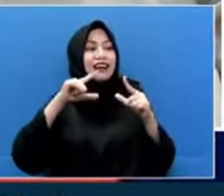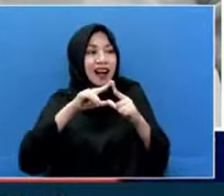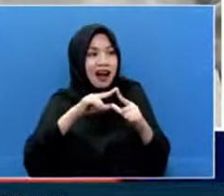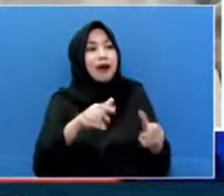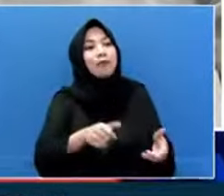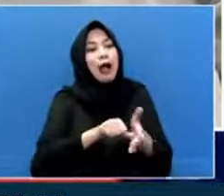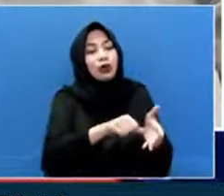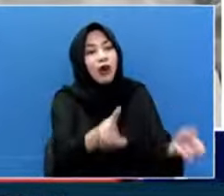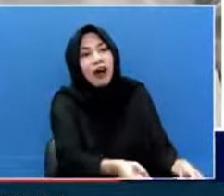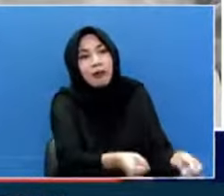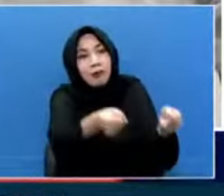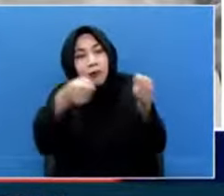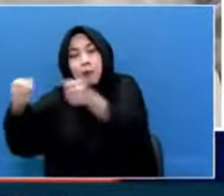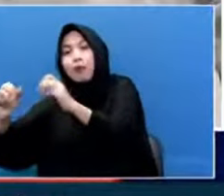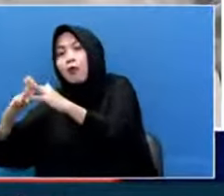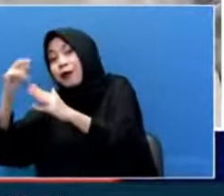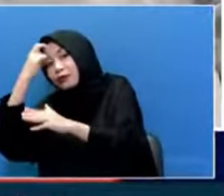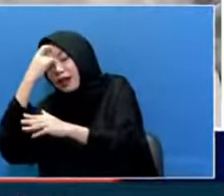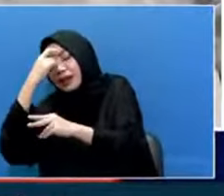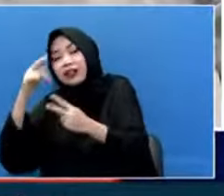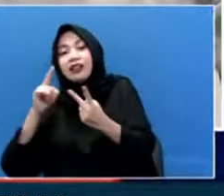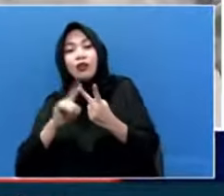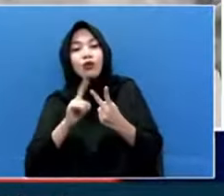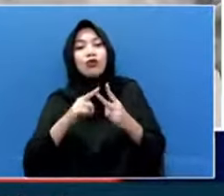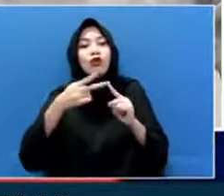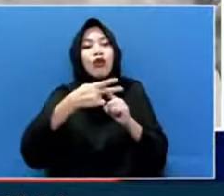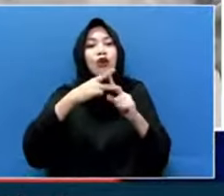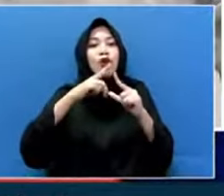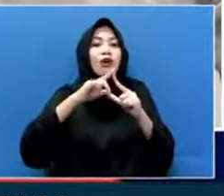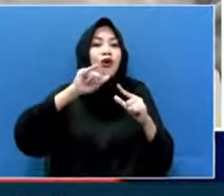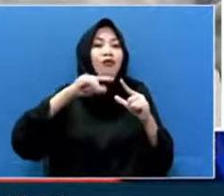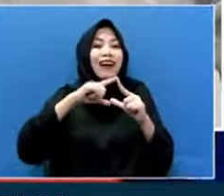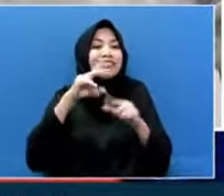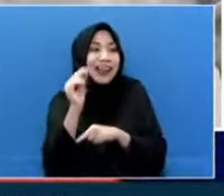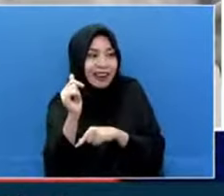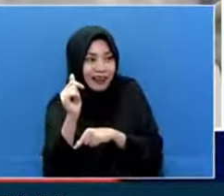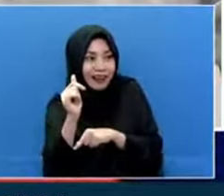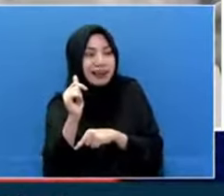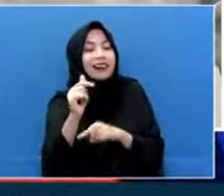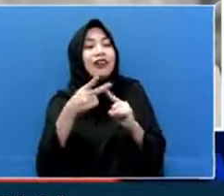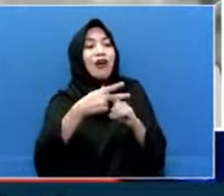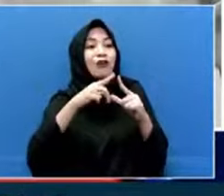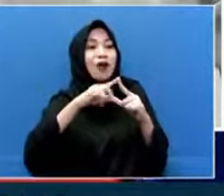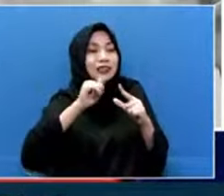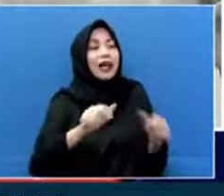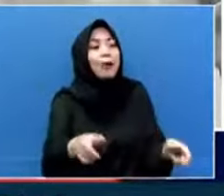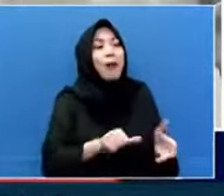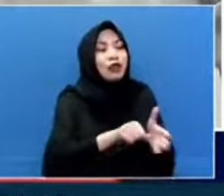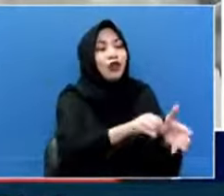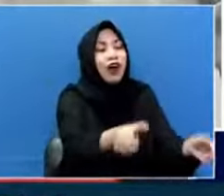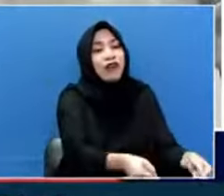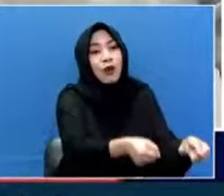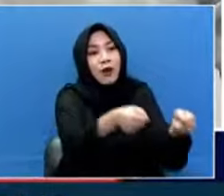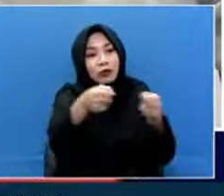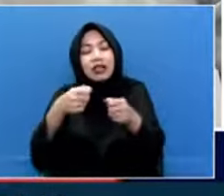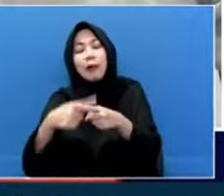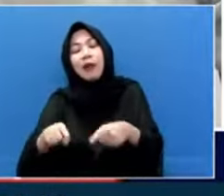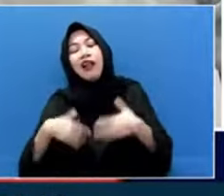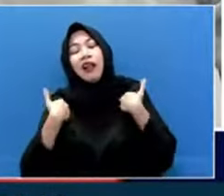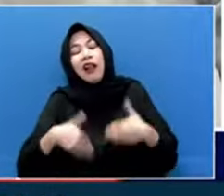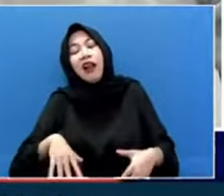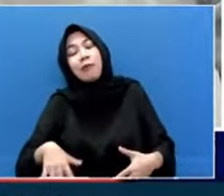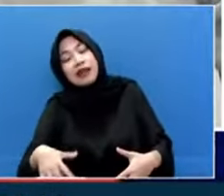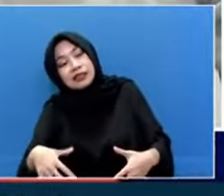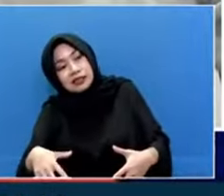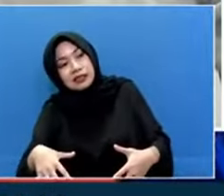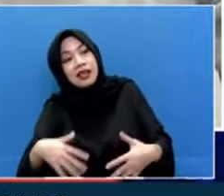dan dibawa ke rumah sakit kemudian disusul Fajar yang juga dievakuasi namun saat itu sudah lemas tidak berdaya